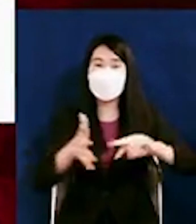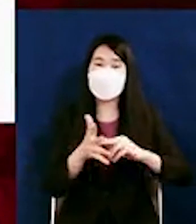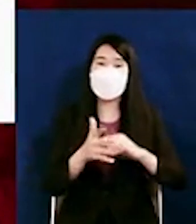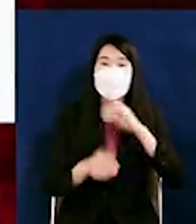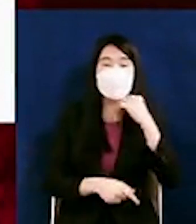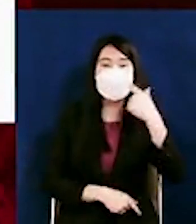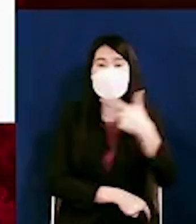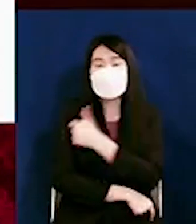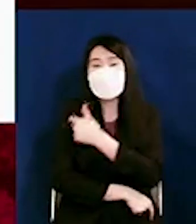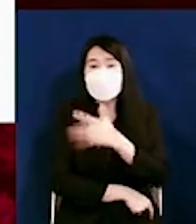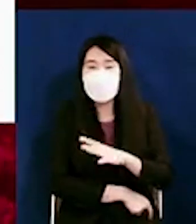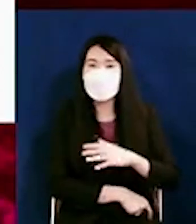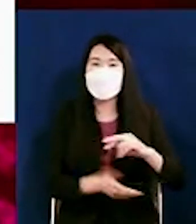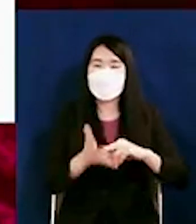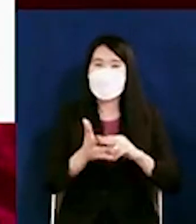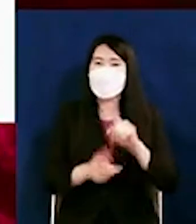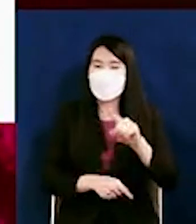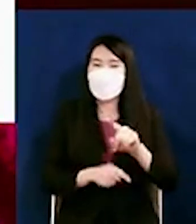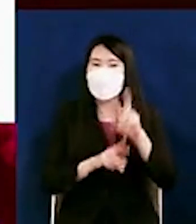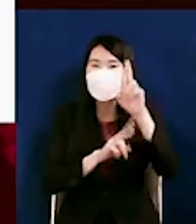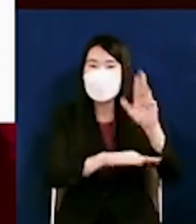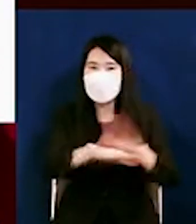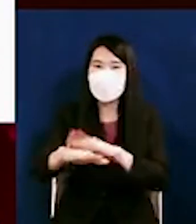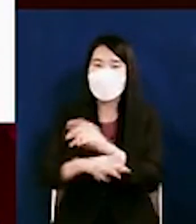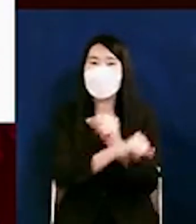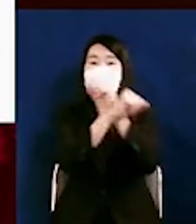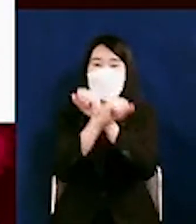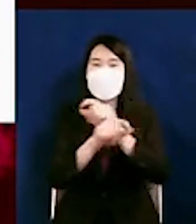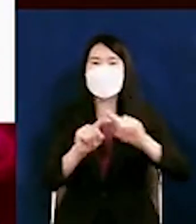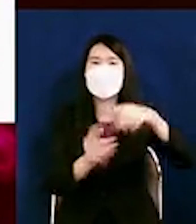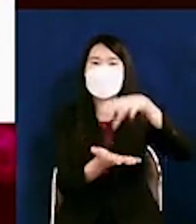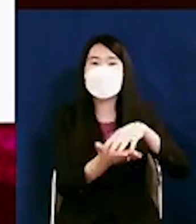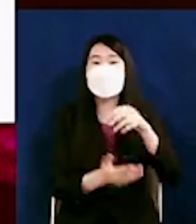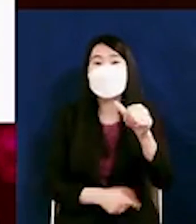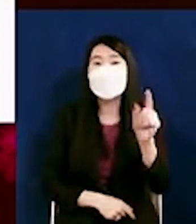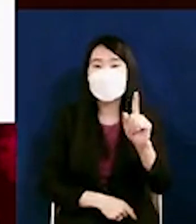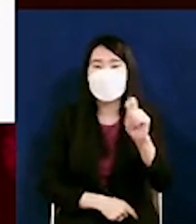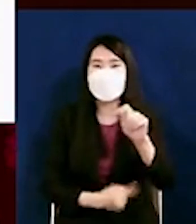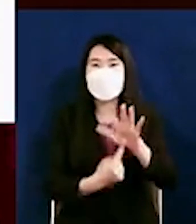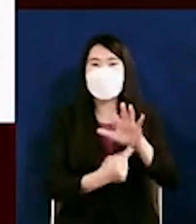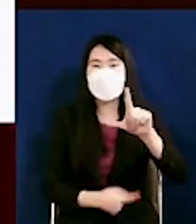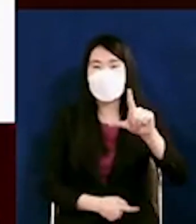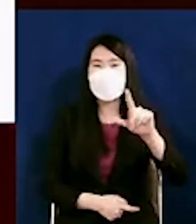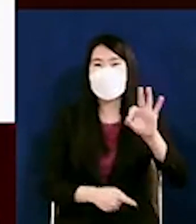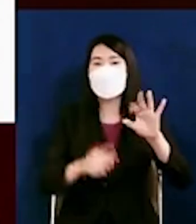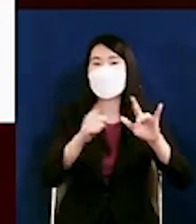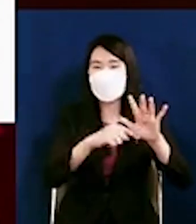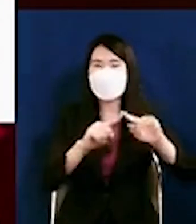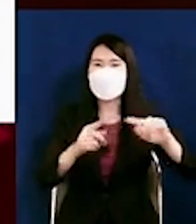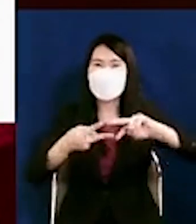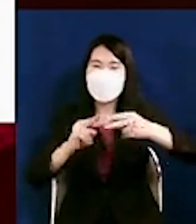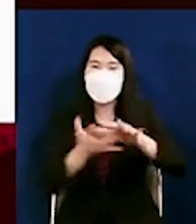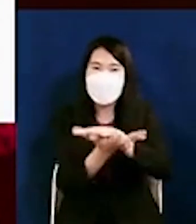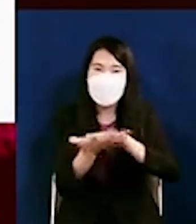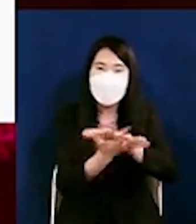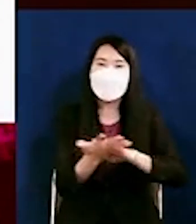างแต่โชคดีครับว่าตัวอัลฟาเนี่ยมันเริ่มถูกเบียดโดยเดลต้านะครับเพราะฉะนั้นอำนา